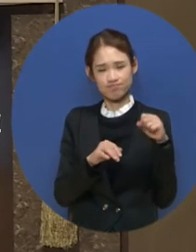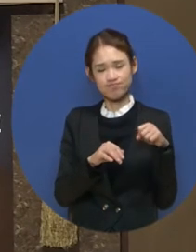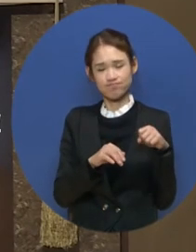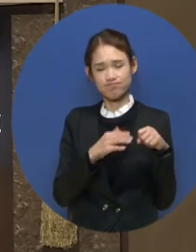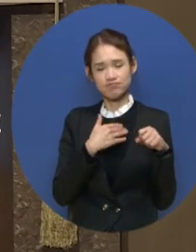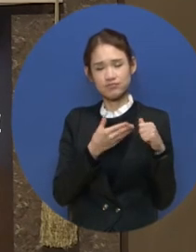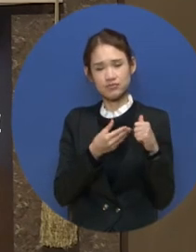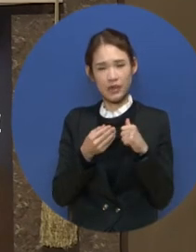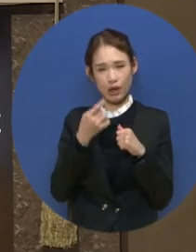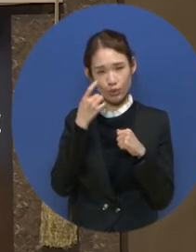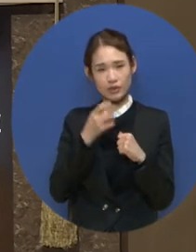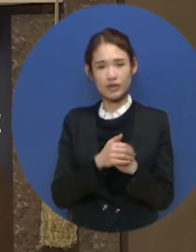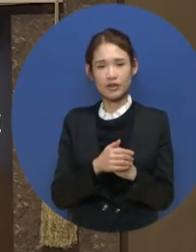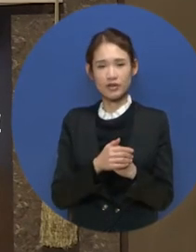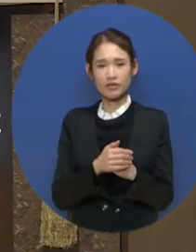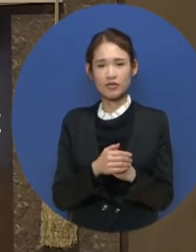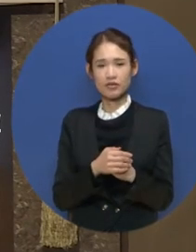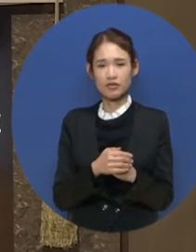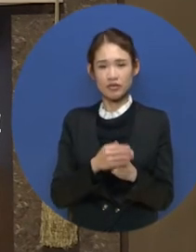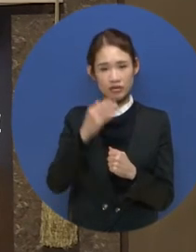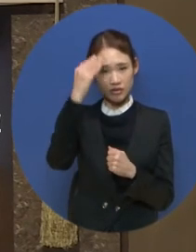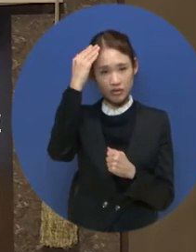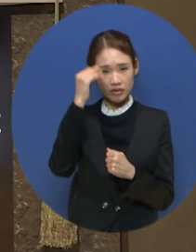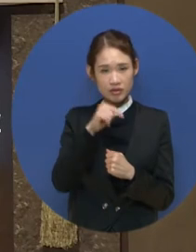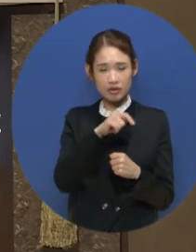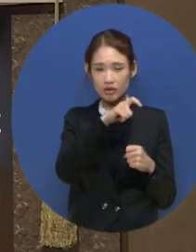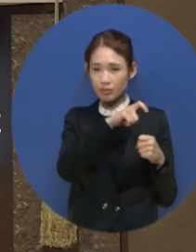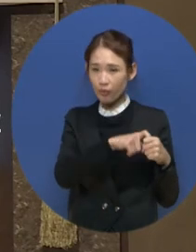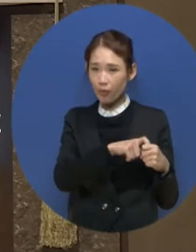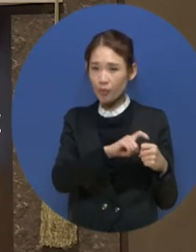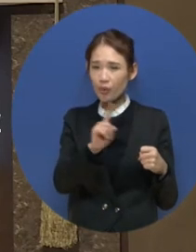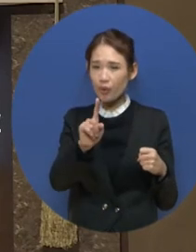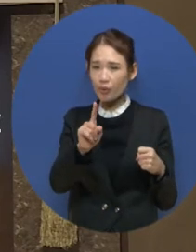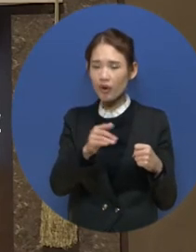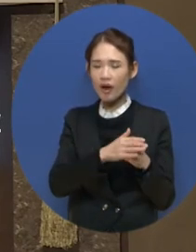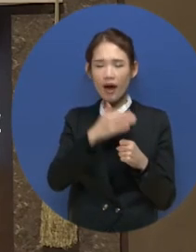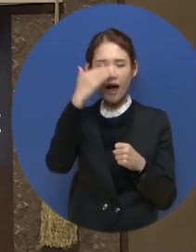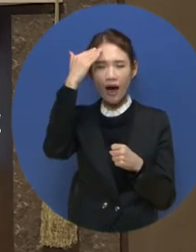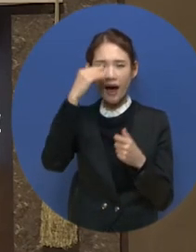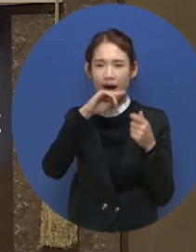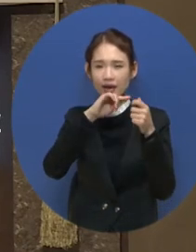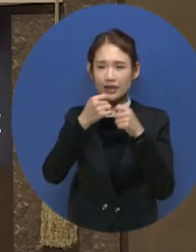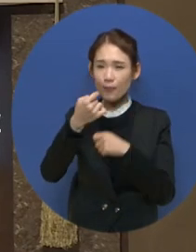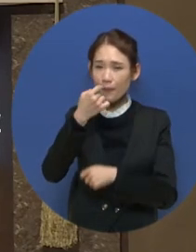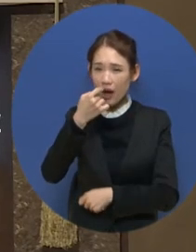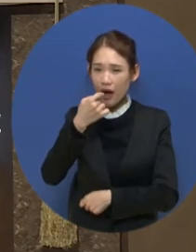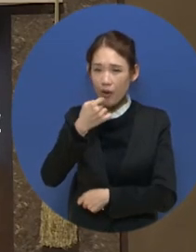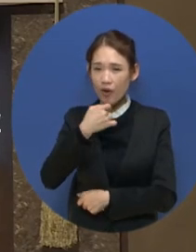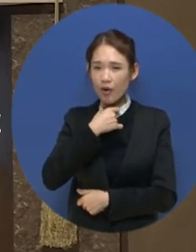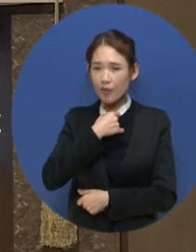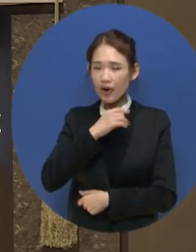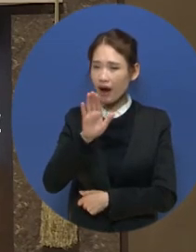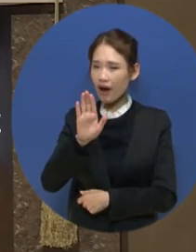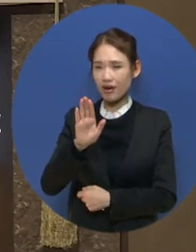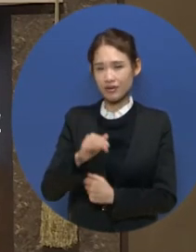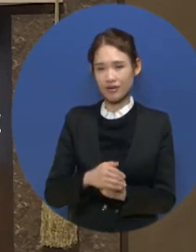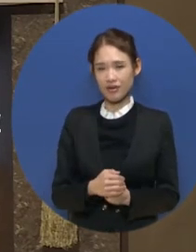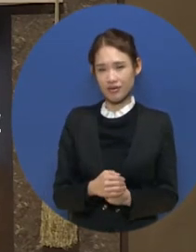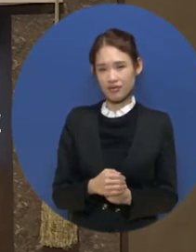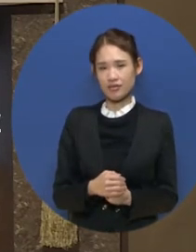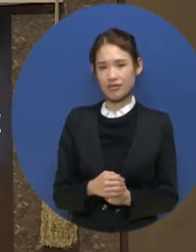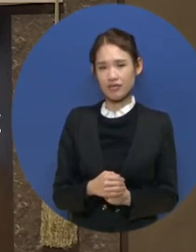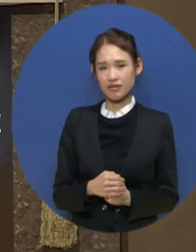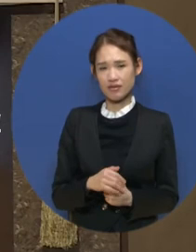모셔 모셔 보자 이렇게 했는데 2분이 이제 한글을 하는 거 가 목회가 아니고 어